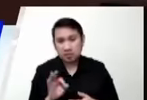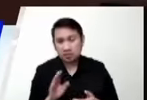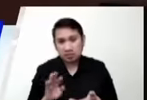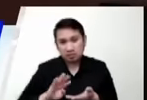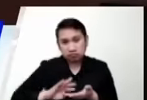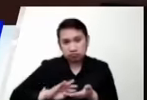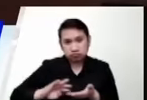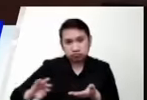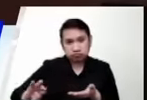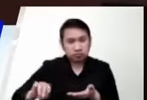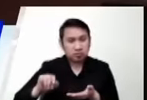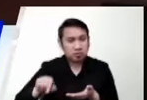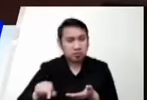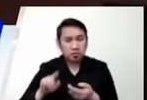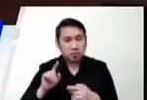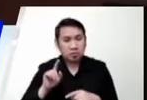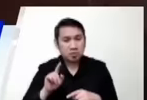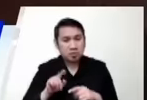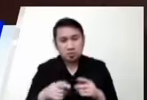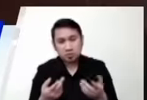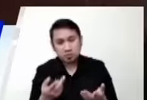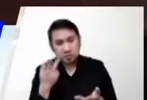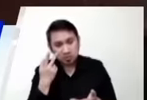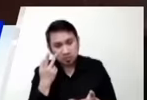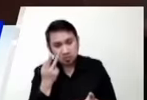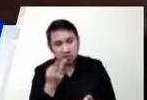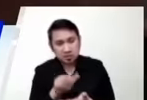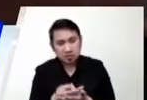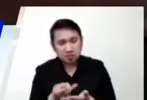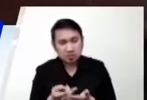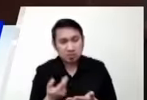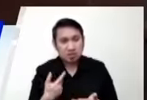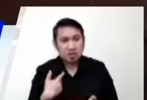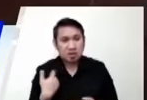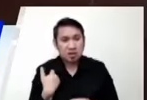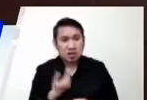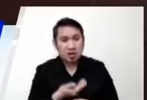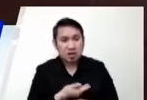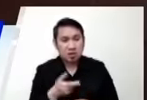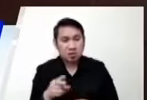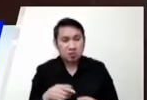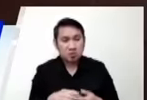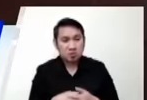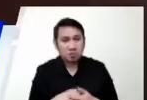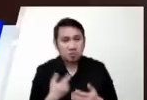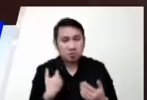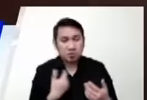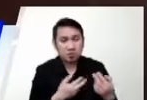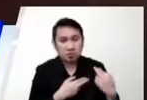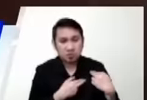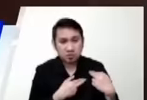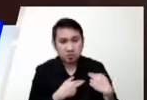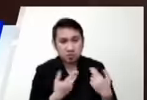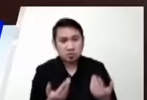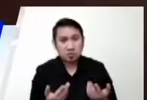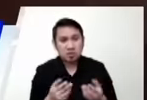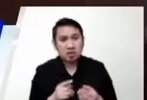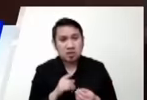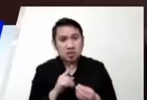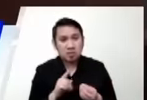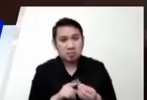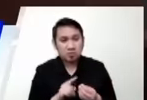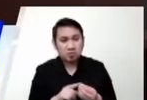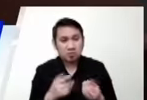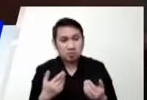will be sleeping on cartons and sources, mga sahig. Our airline should be more responsive to these matters because it is their